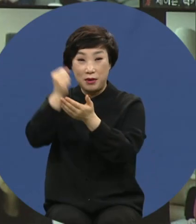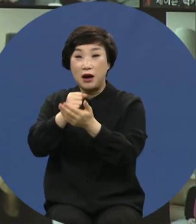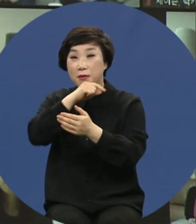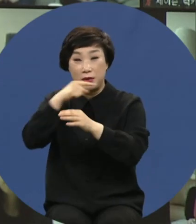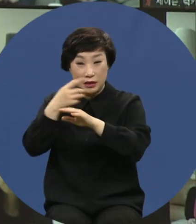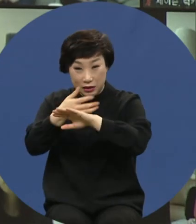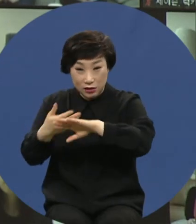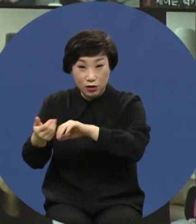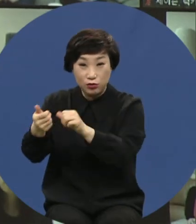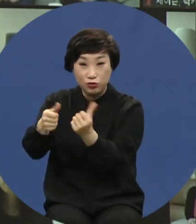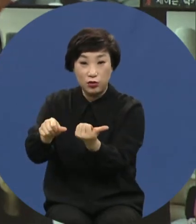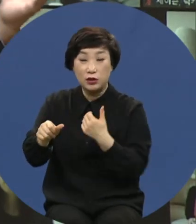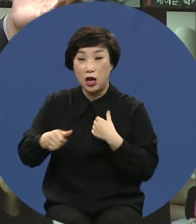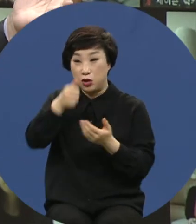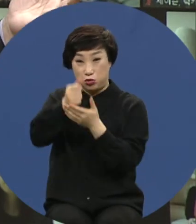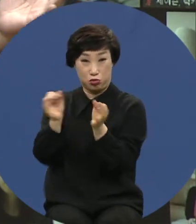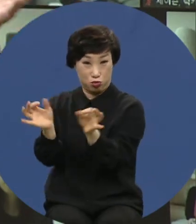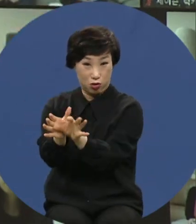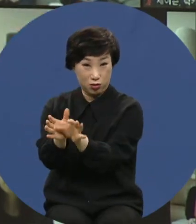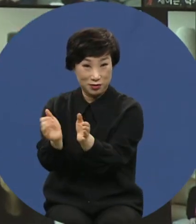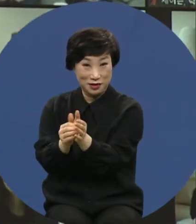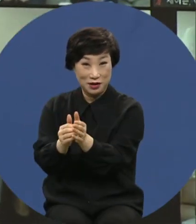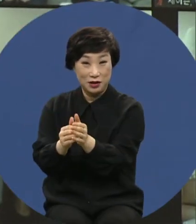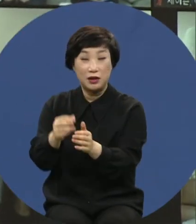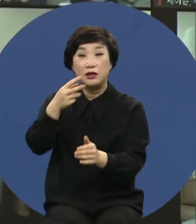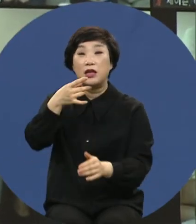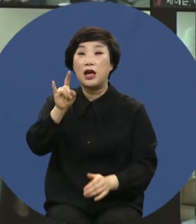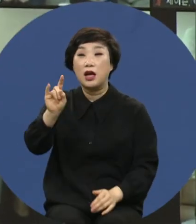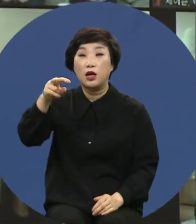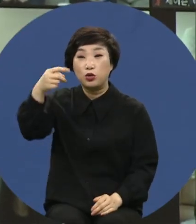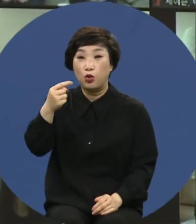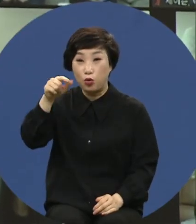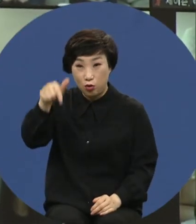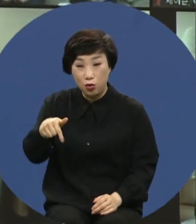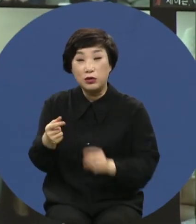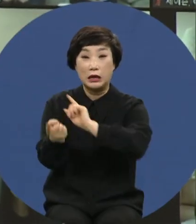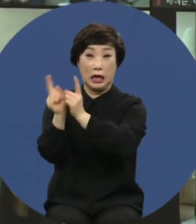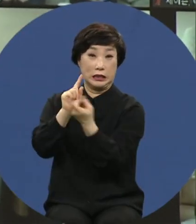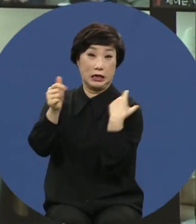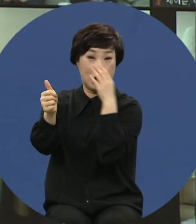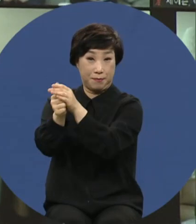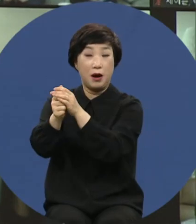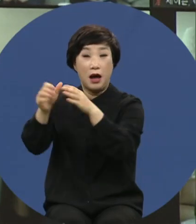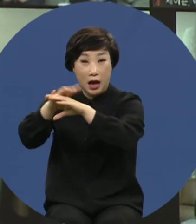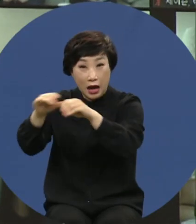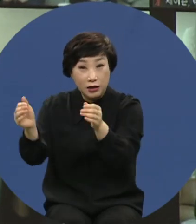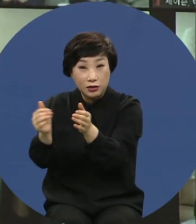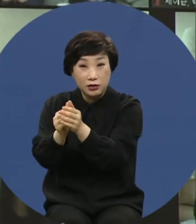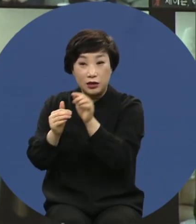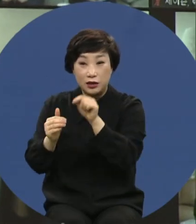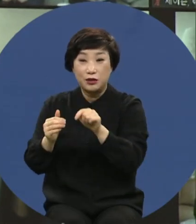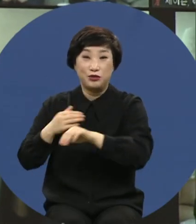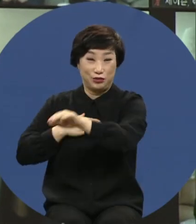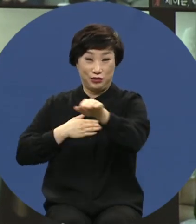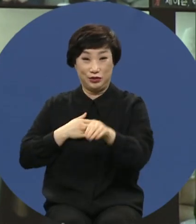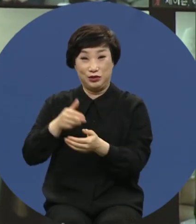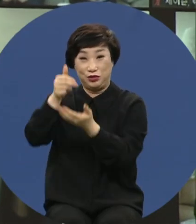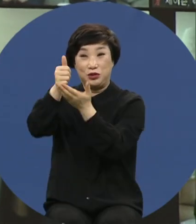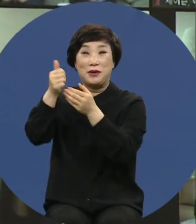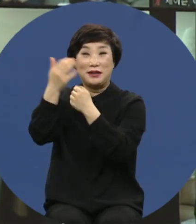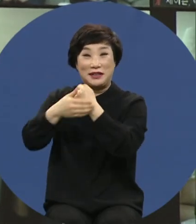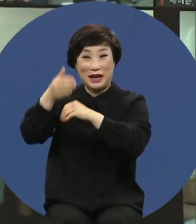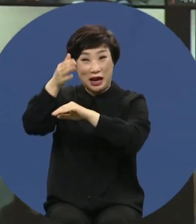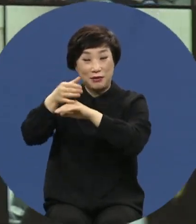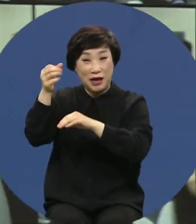속죄 대속했어요. 대신 갚아서 해결해 주셨어요. 우리는 그 은혜에 감사해서